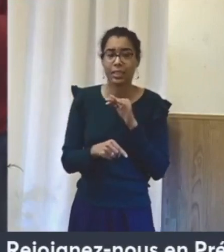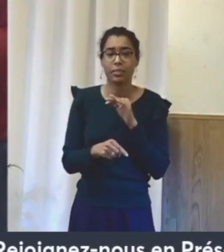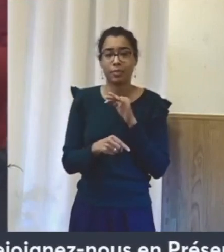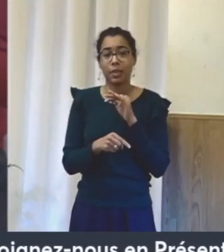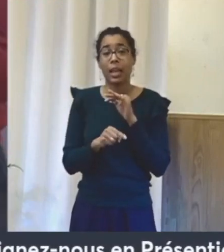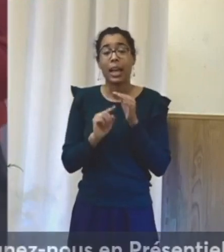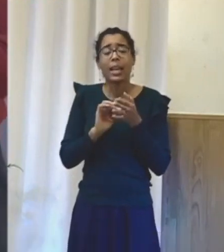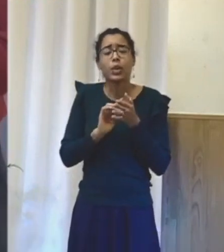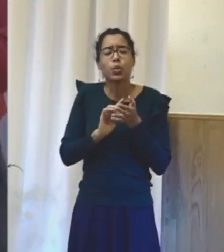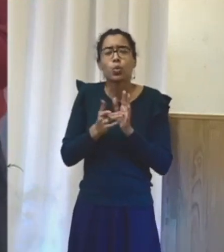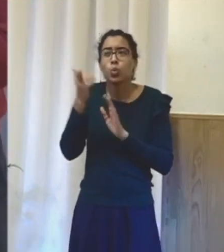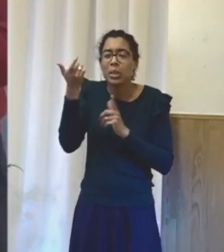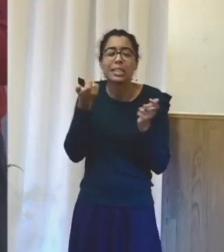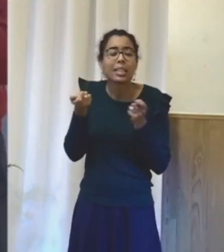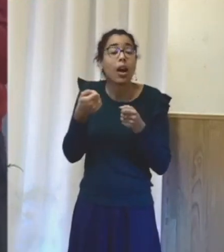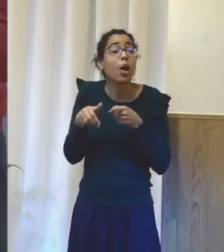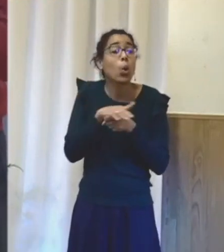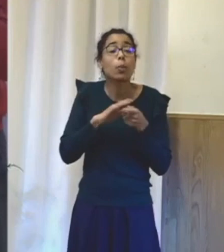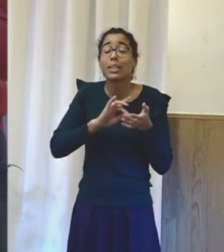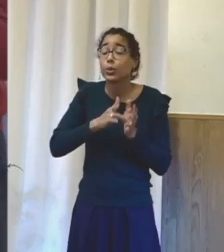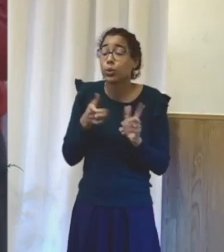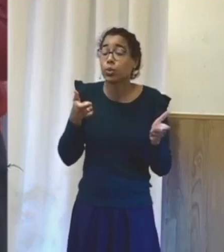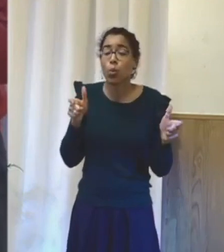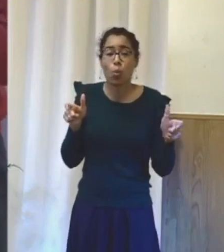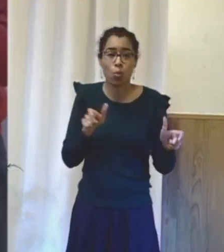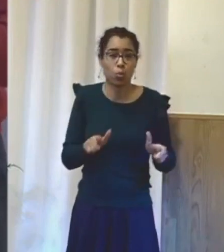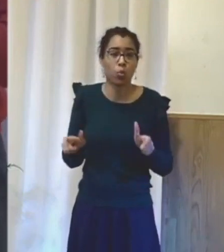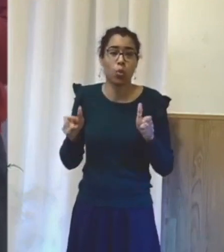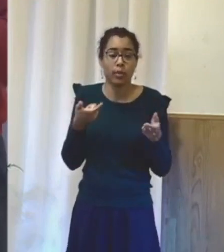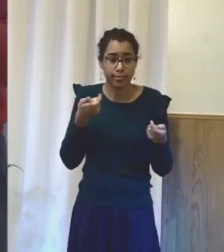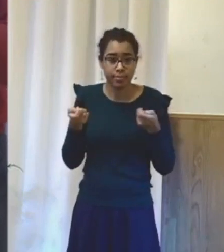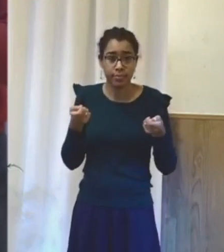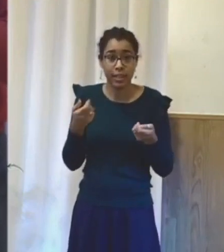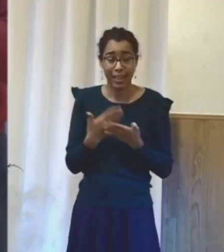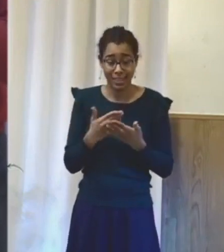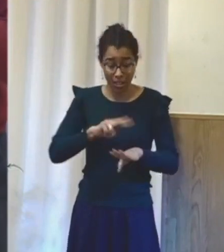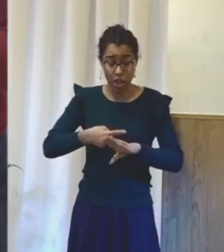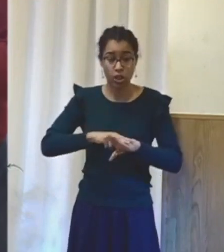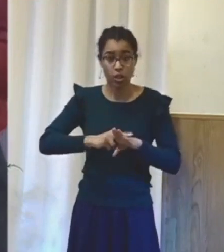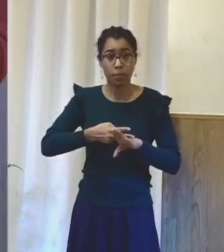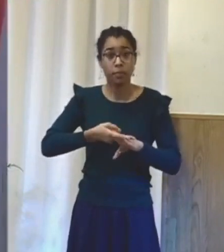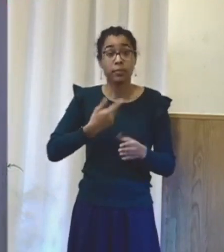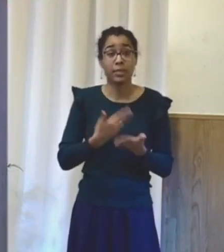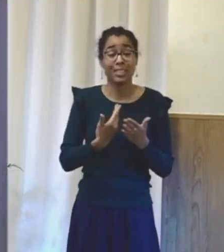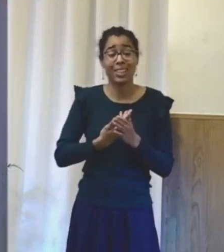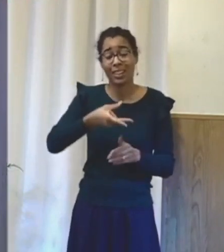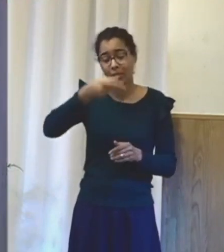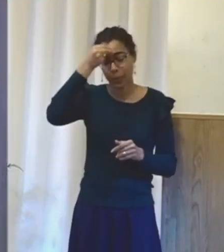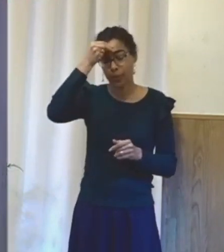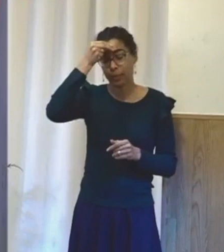prenne toutes les rênes. Et c'est ce que Job a saisi. C'est ce qu'il a